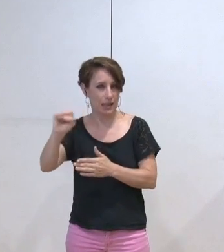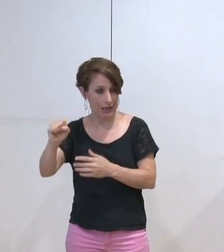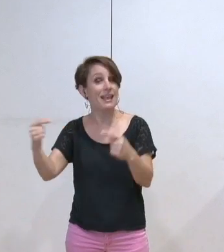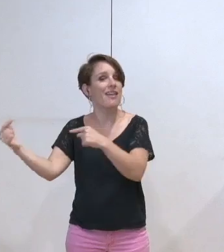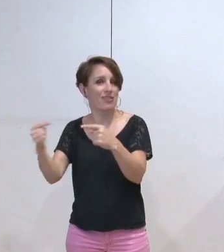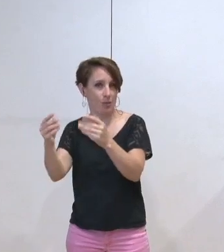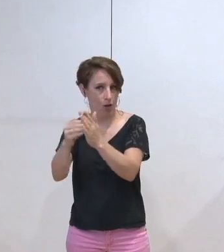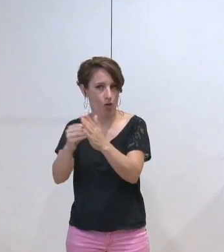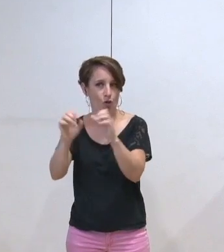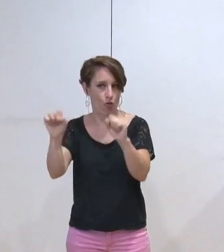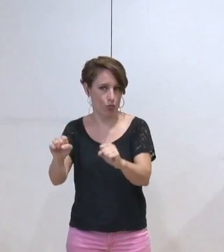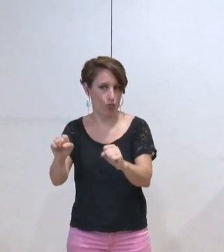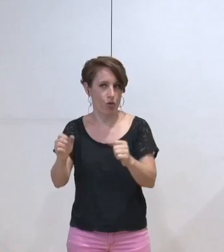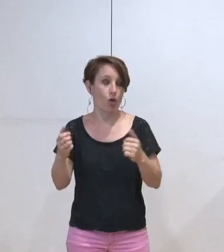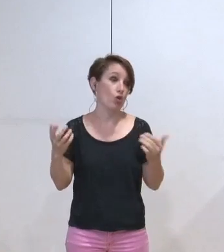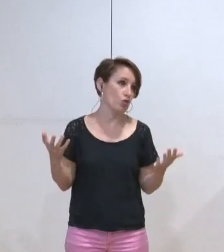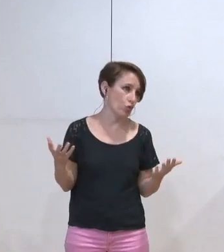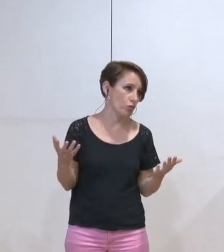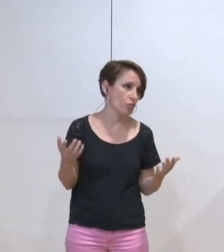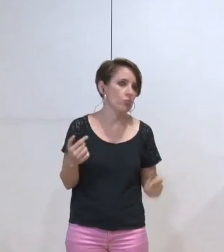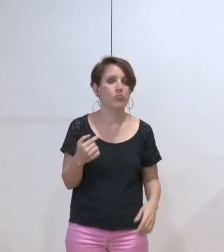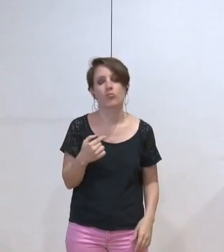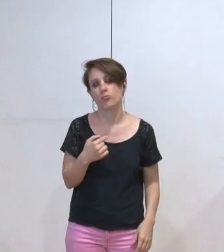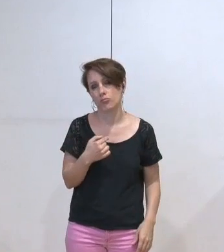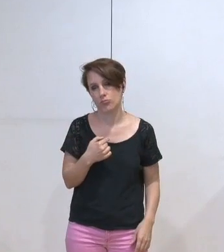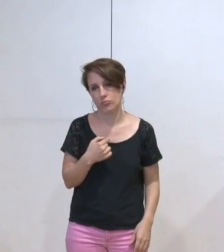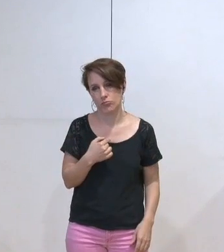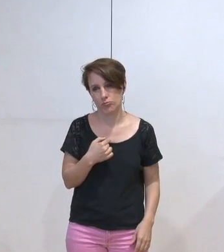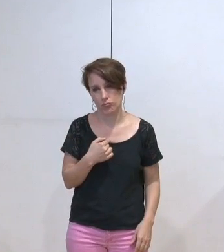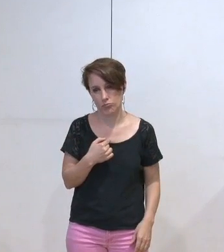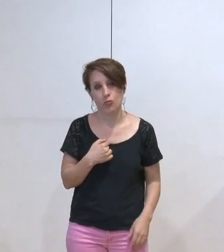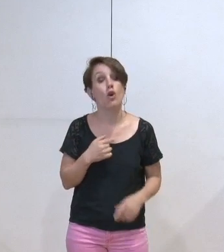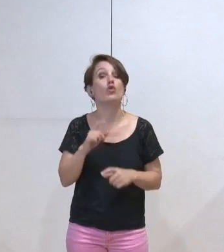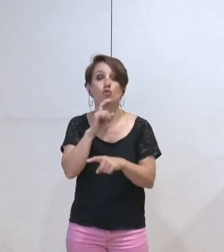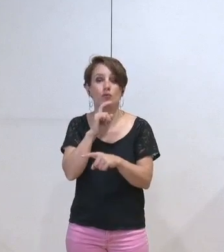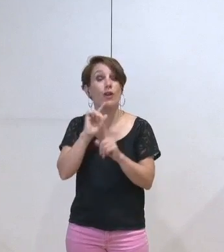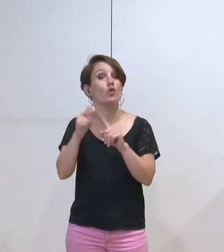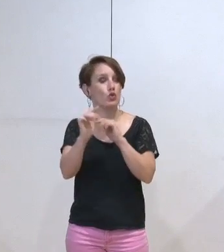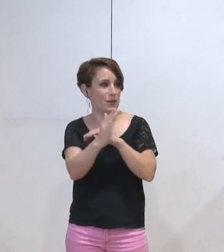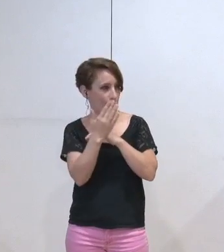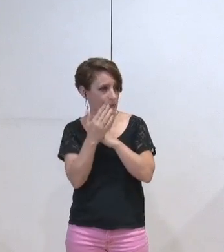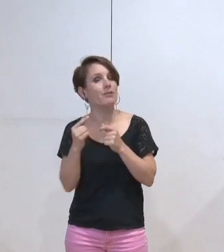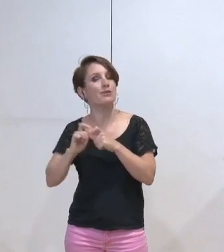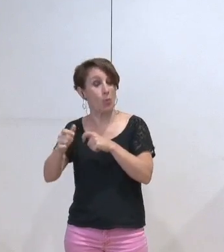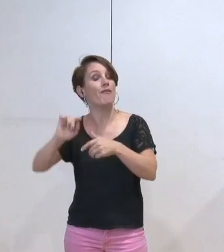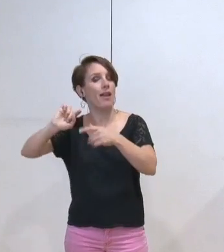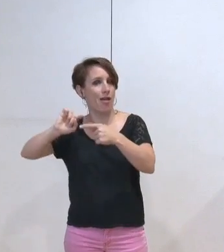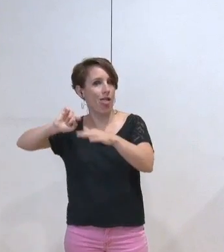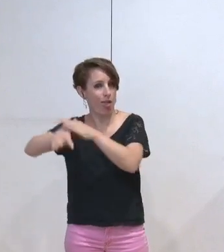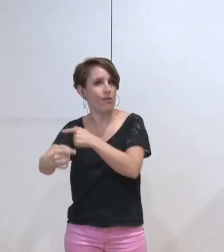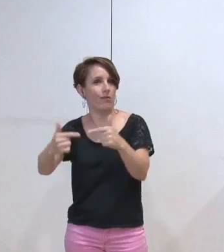par par son conseil d'administration donc je vais pas rentrer dans le débat qui va nous occuper après la seconde présentation je voudrais simplement souligner deux